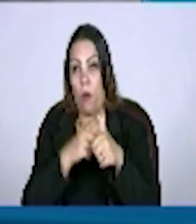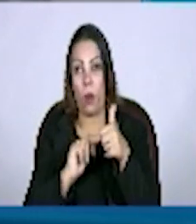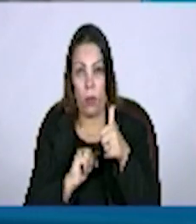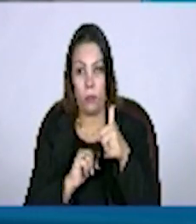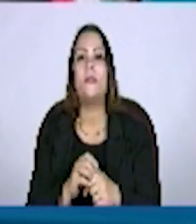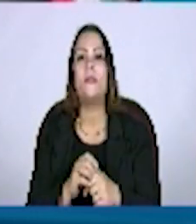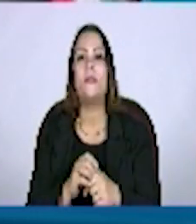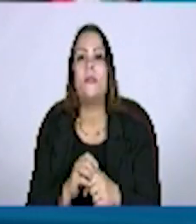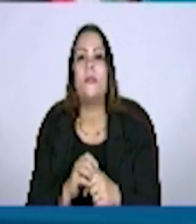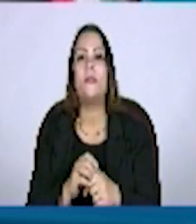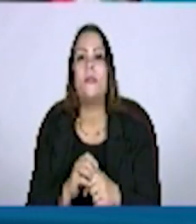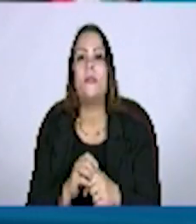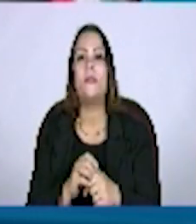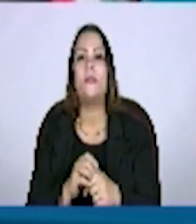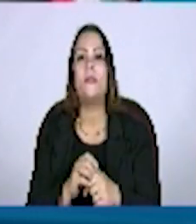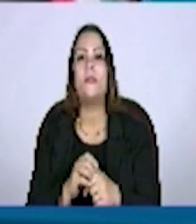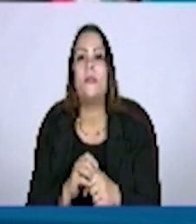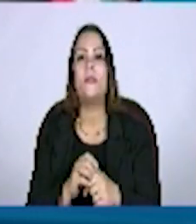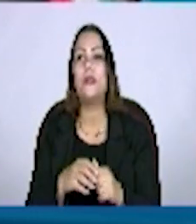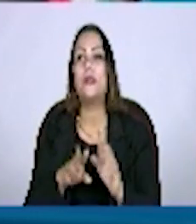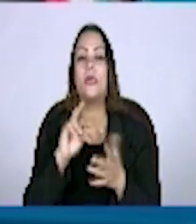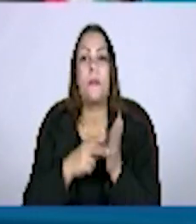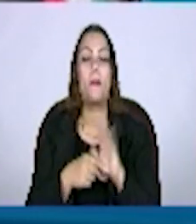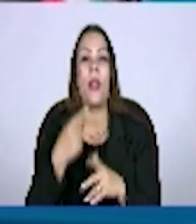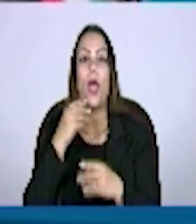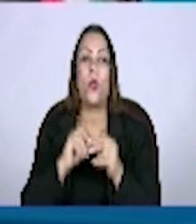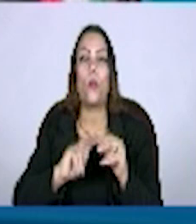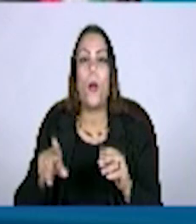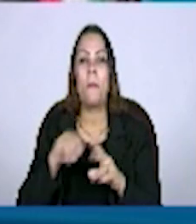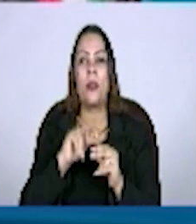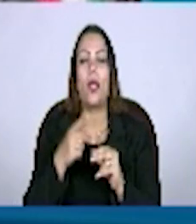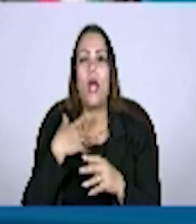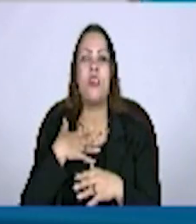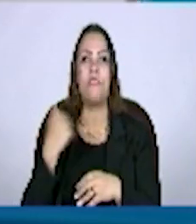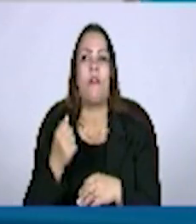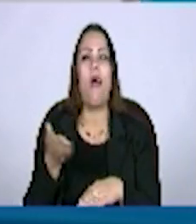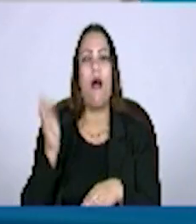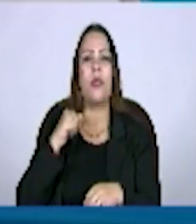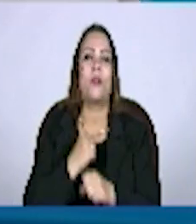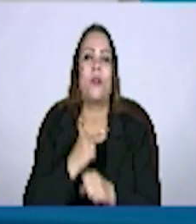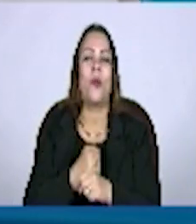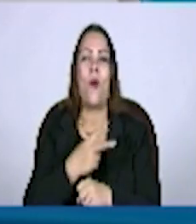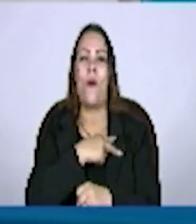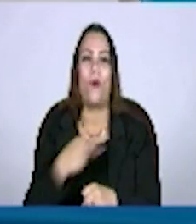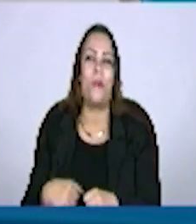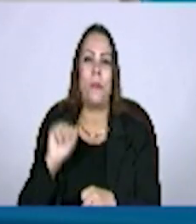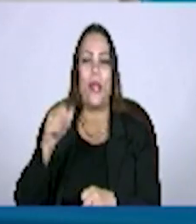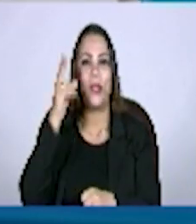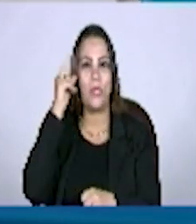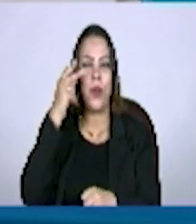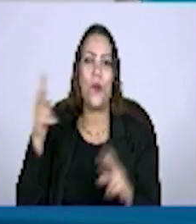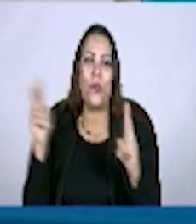عايزه اسرائيل تبعتها وده طبعا اللي بيدي نوع من انواع الثقه اكثر في اداء الحكومه الاسرائيليه